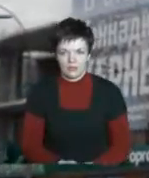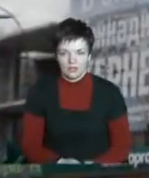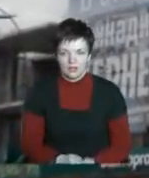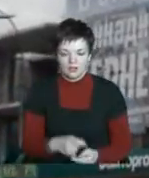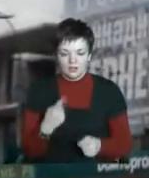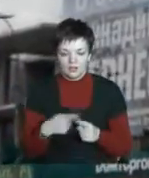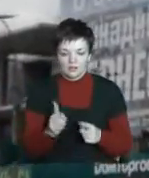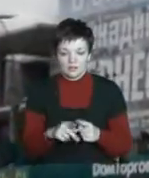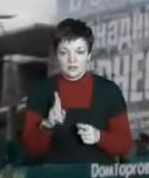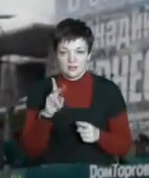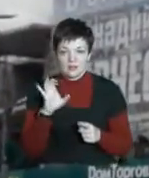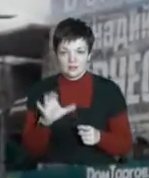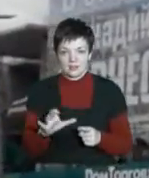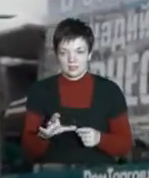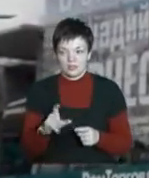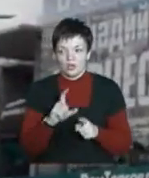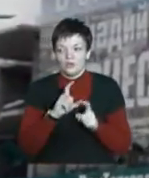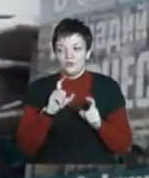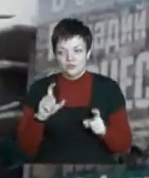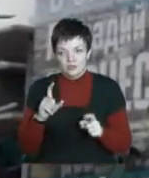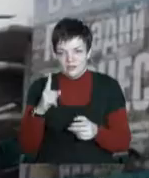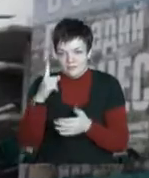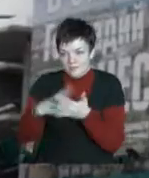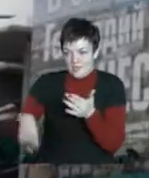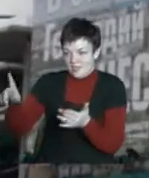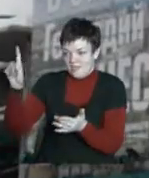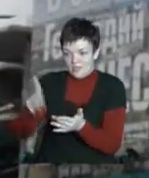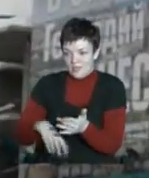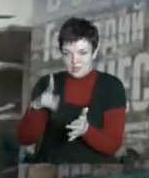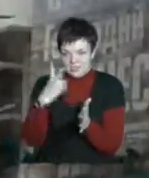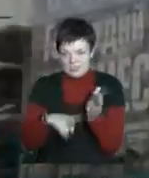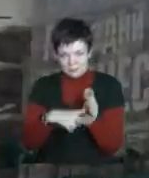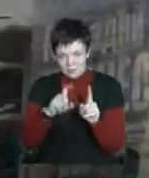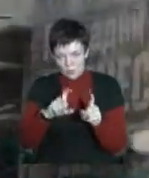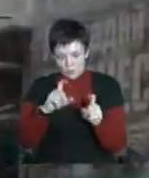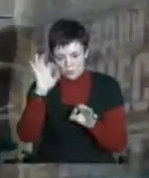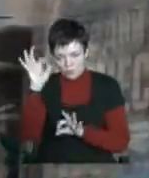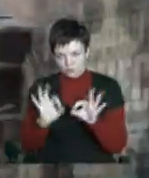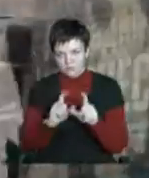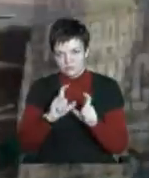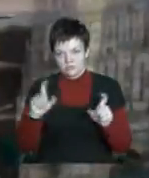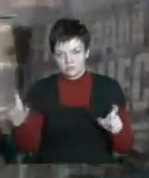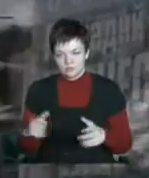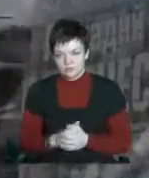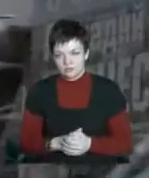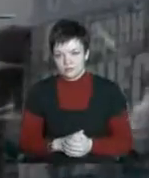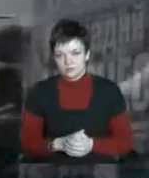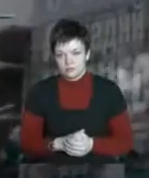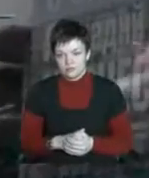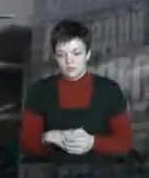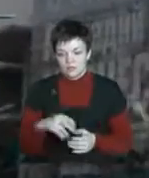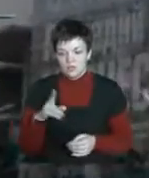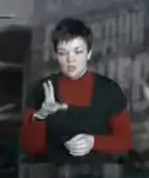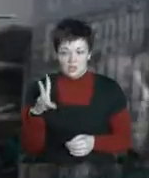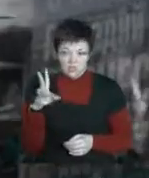Геннадия Кернеса. Ему не доверяли фактически 70% респондентов. С другой стороны, с тем, что победа на мэрских выборах